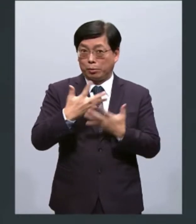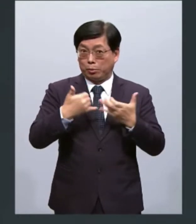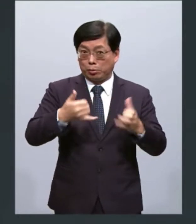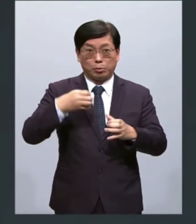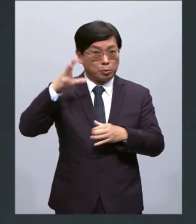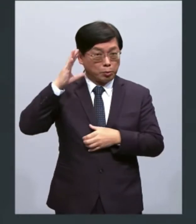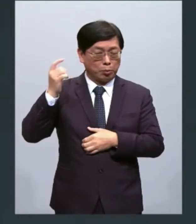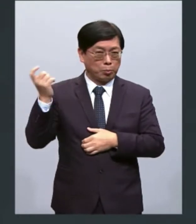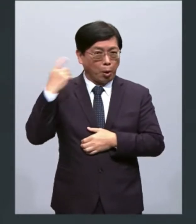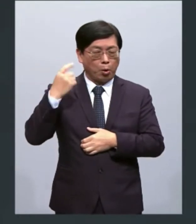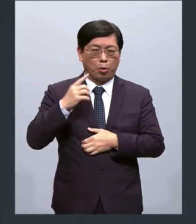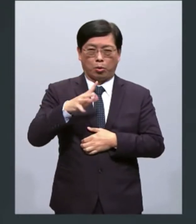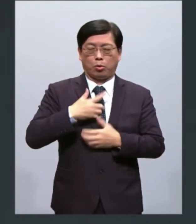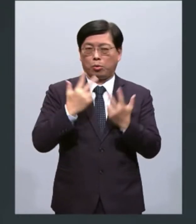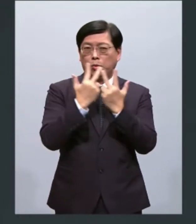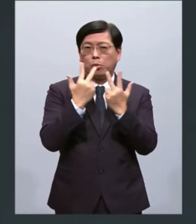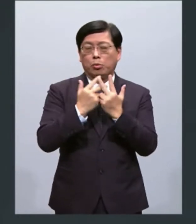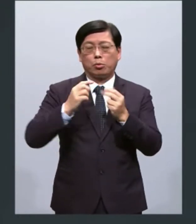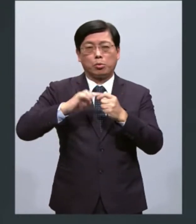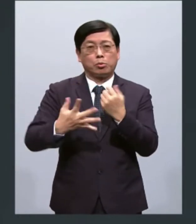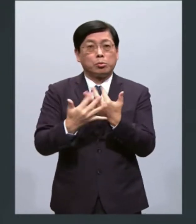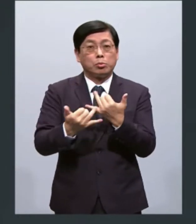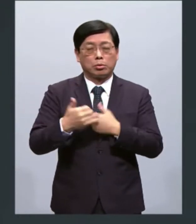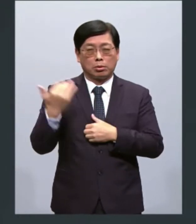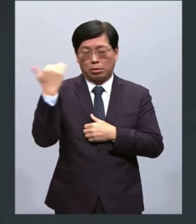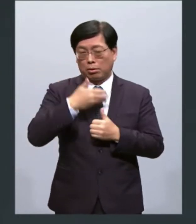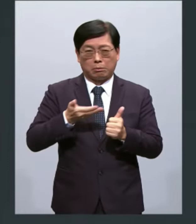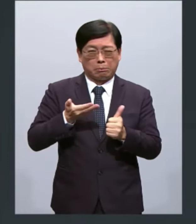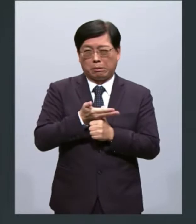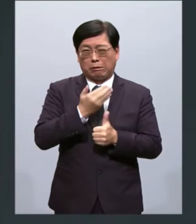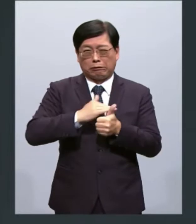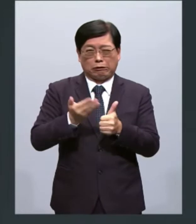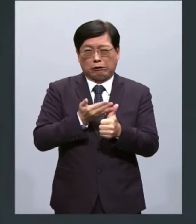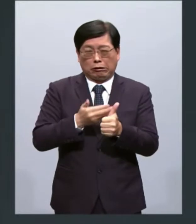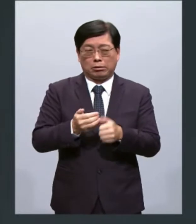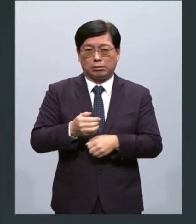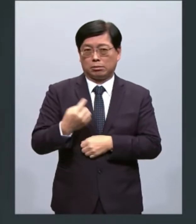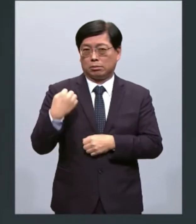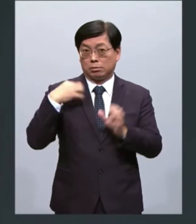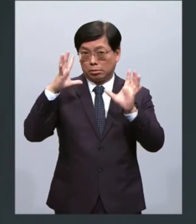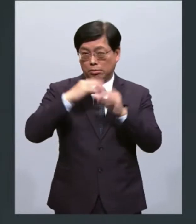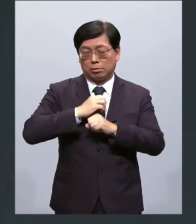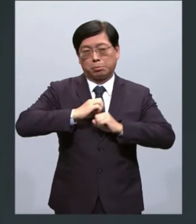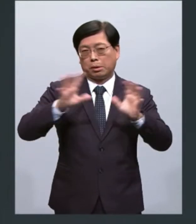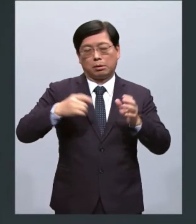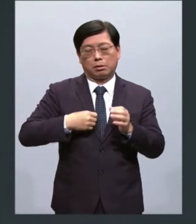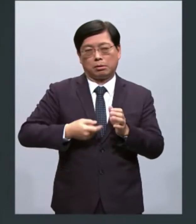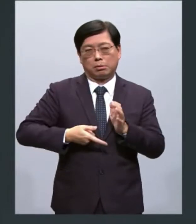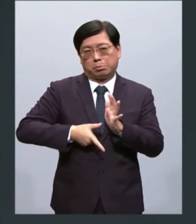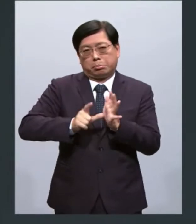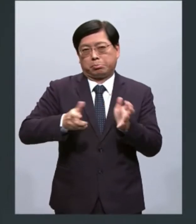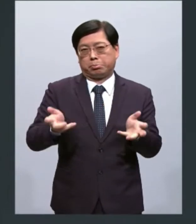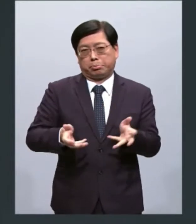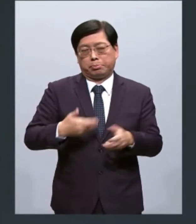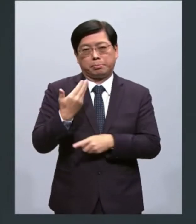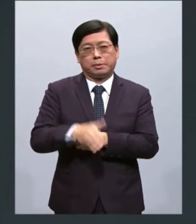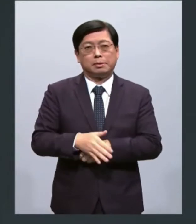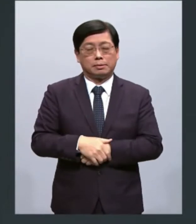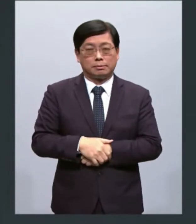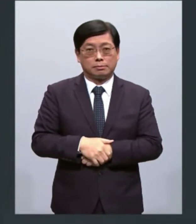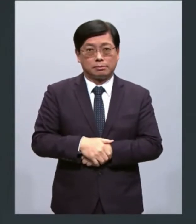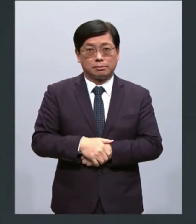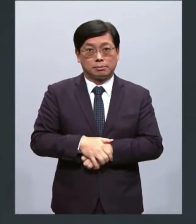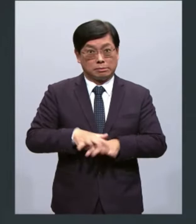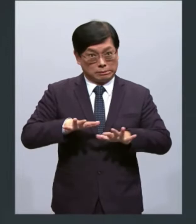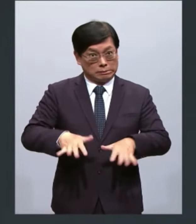闻得知有一位新北的国中生被杀了好几刀，在昨天宣告不治。在这一刻，